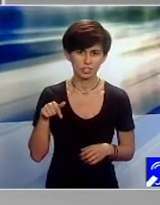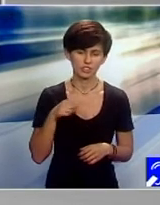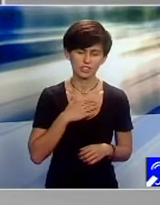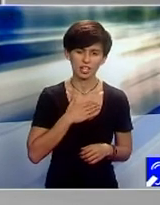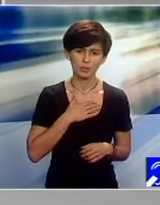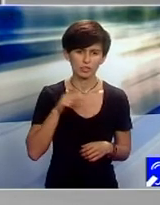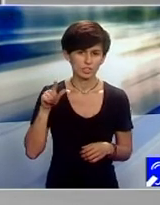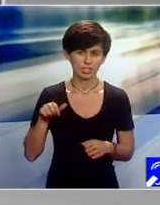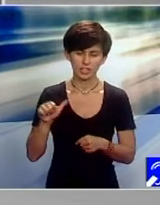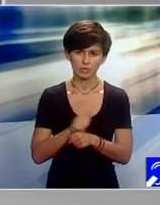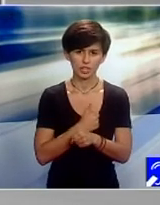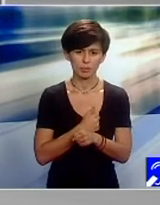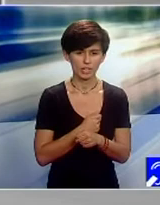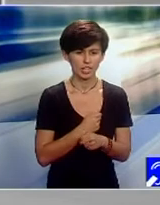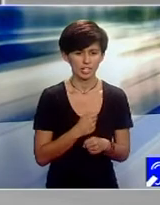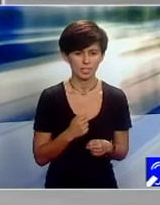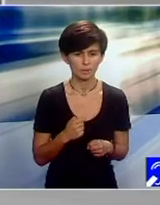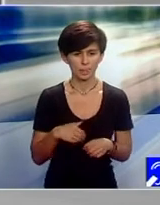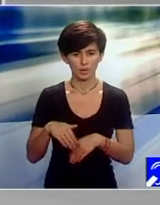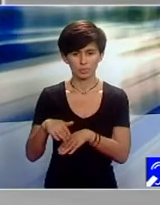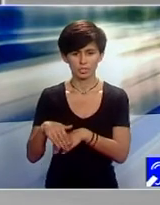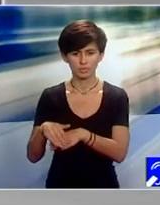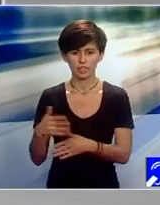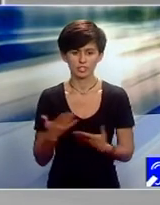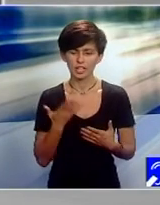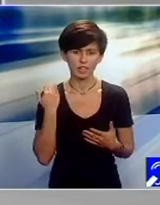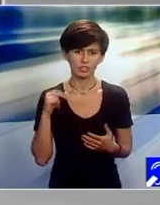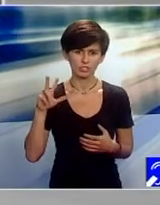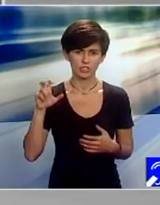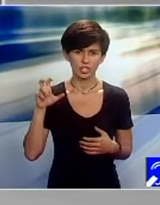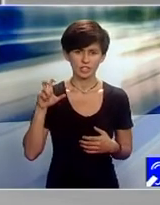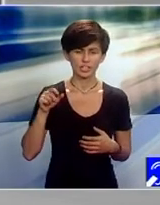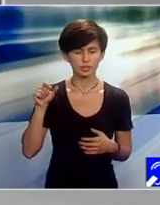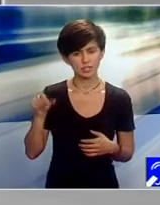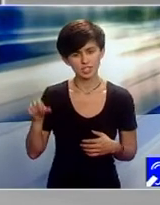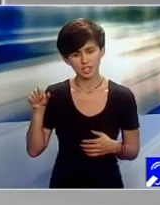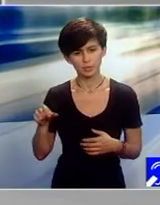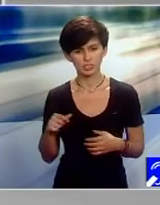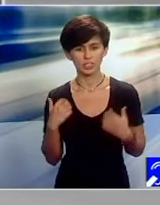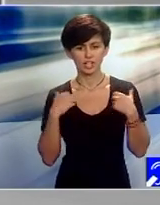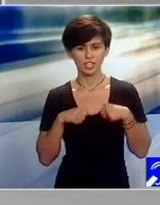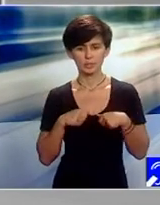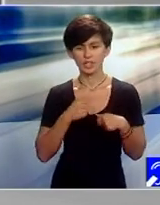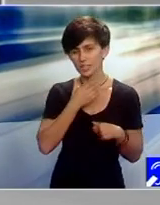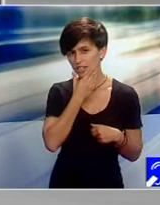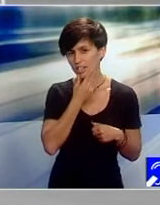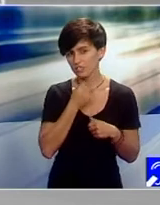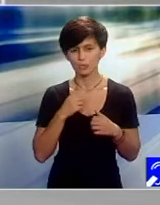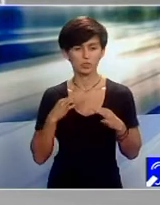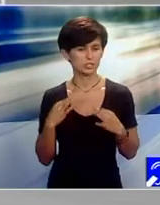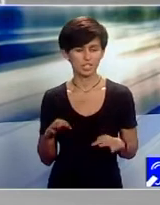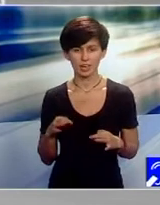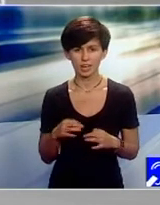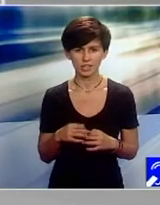care au fost vreo 300 și ceva de persoane îmbrăcate elegant, frumos, cu zâmbetul pe buze, am avut flori și